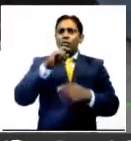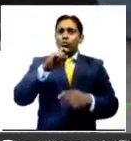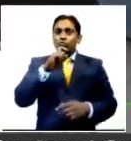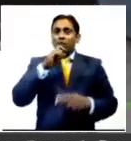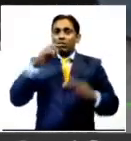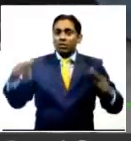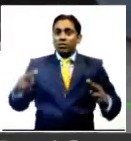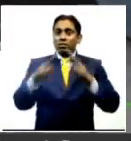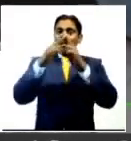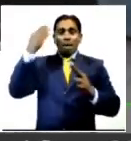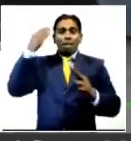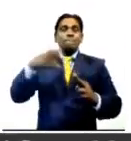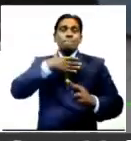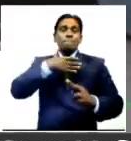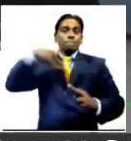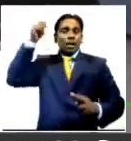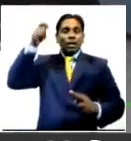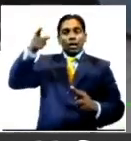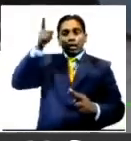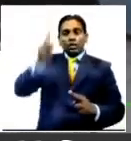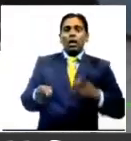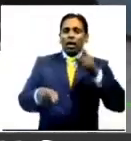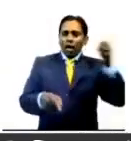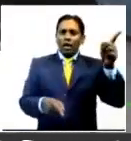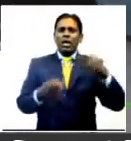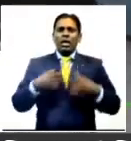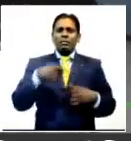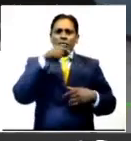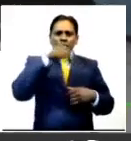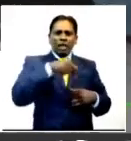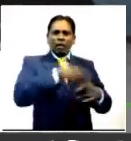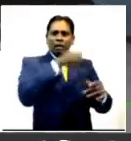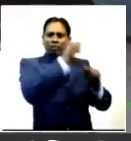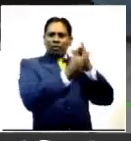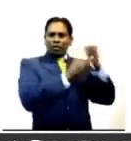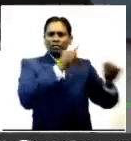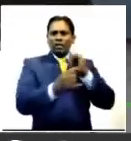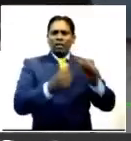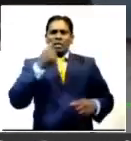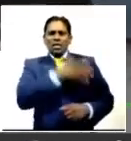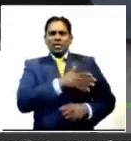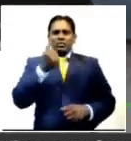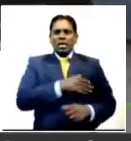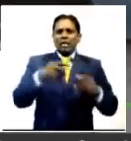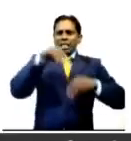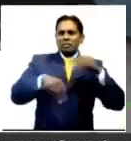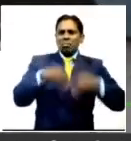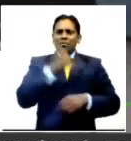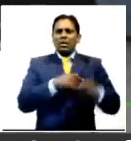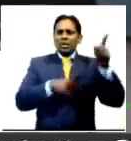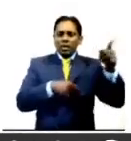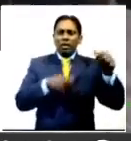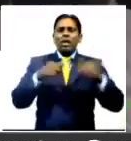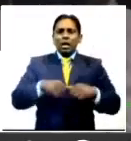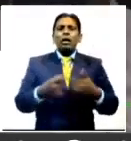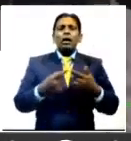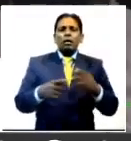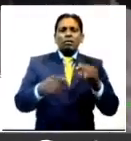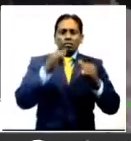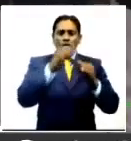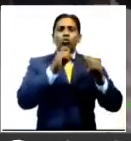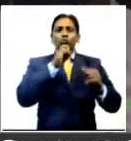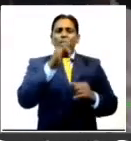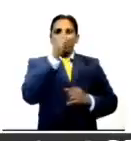දුන්න පුද්ගලයා ඒක වැරදි දේශපාලන පලි ගැනීම කියලා උසාවි විවේචනය කරන්නේ අපිද අධිකරණ විවේචනය කරන්නේ තමුන්නාන්සලා ඒ